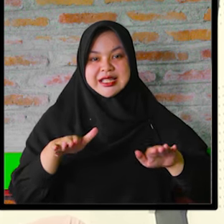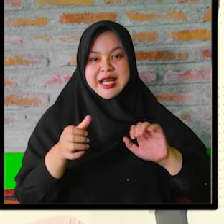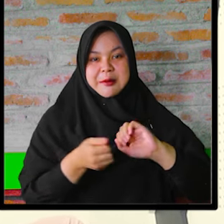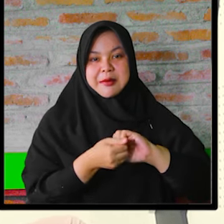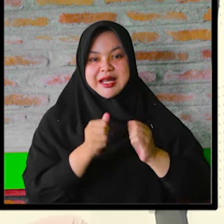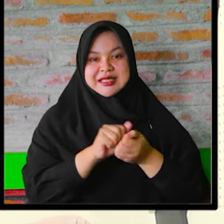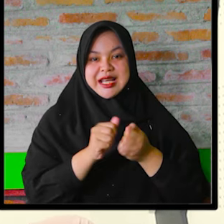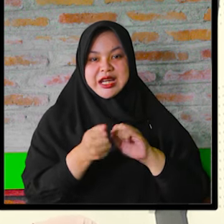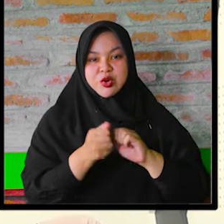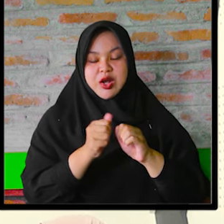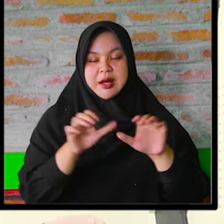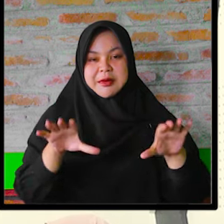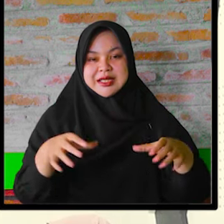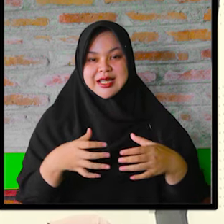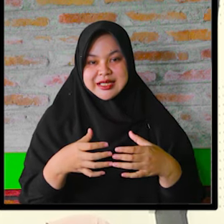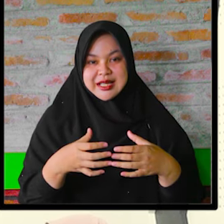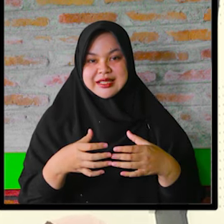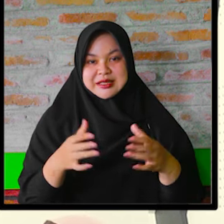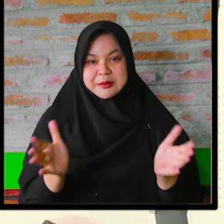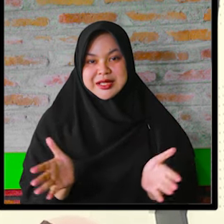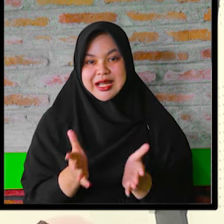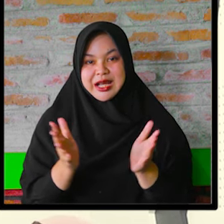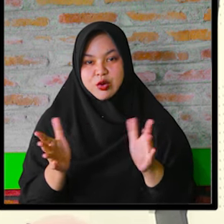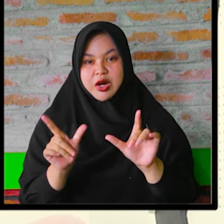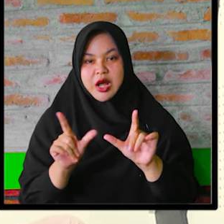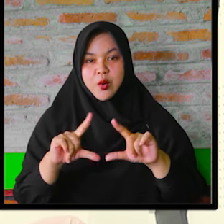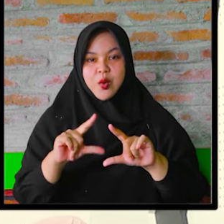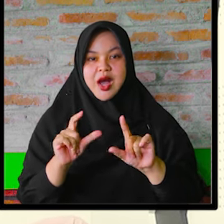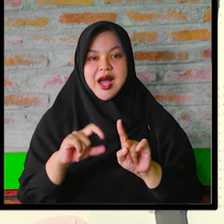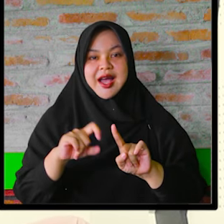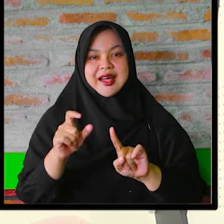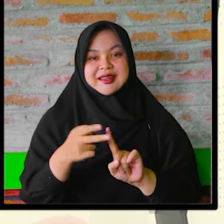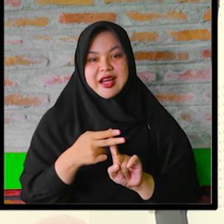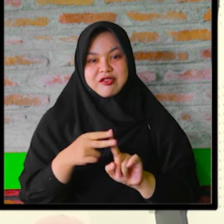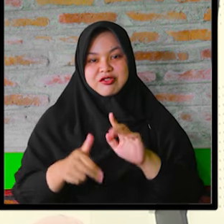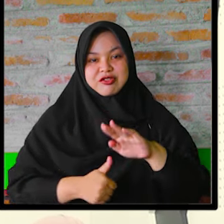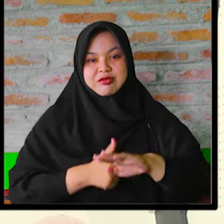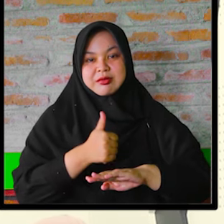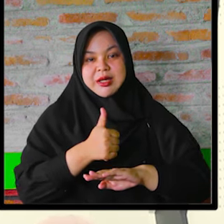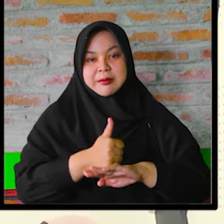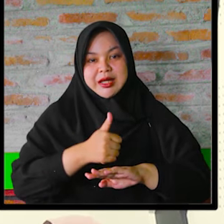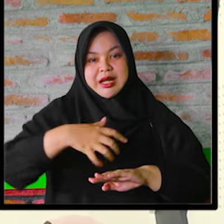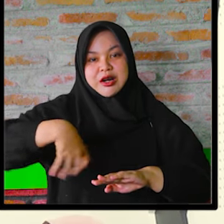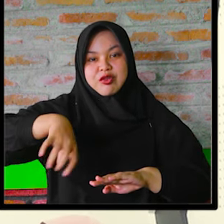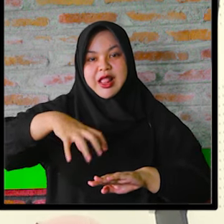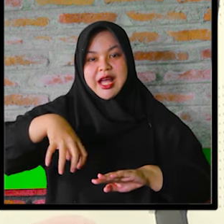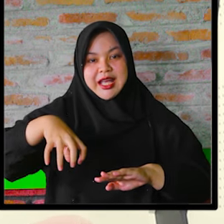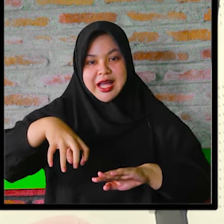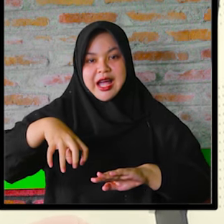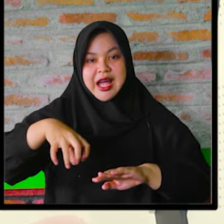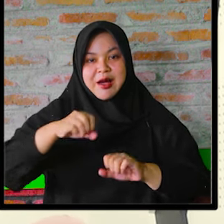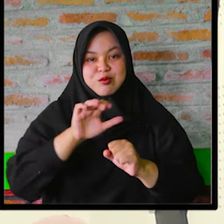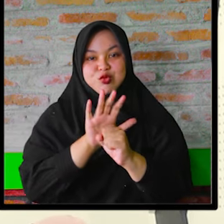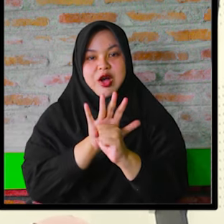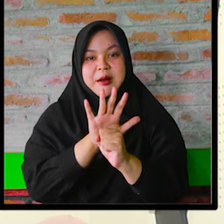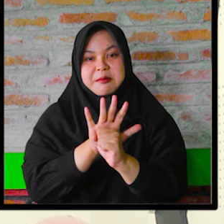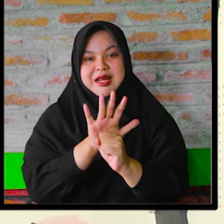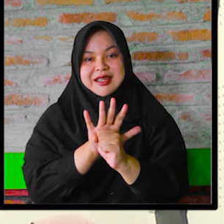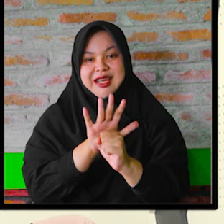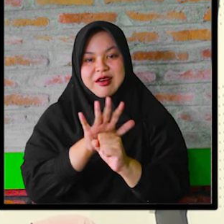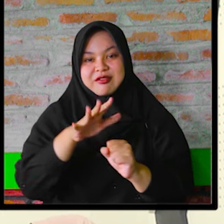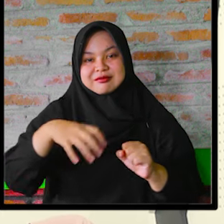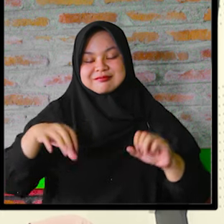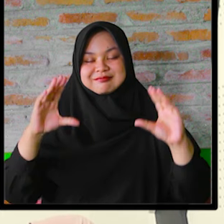majelis pendayagunaan wakaf pimpinan wilayah Muhammadiyah Jawa Jawa Tengah Nah Ibu Atik